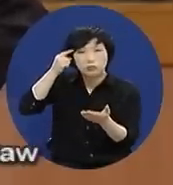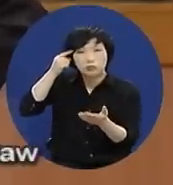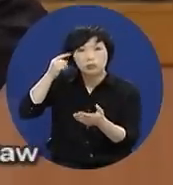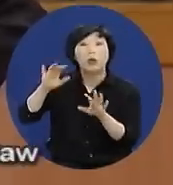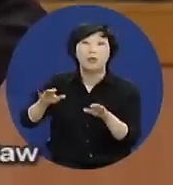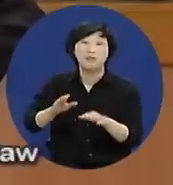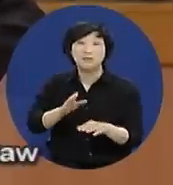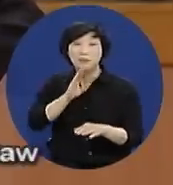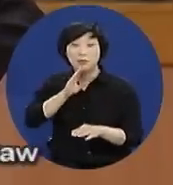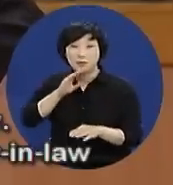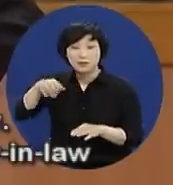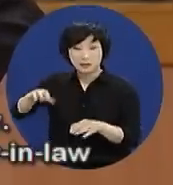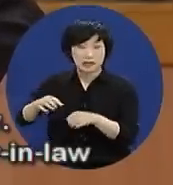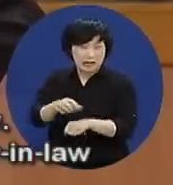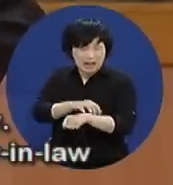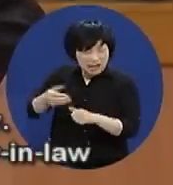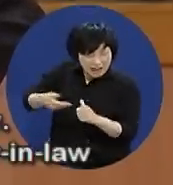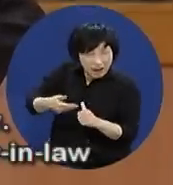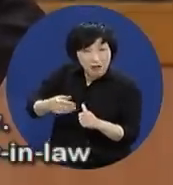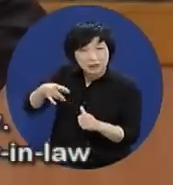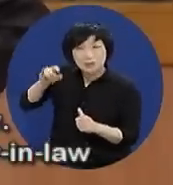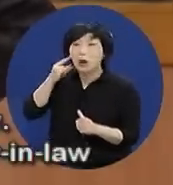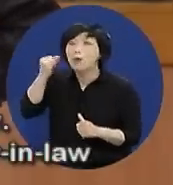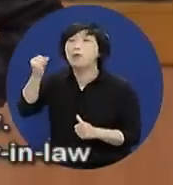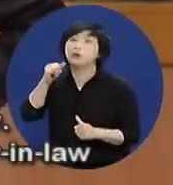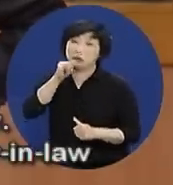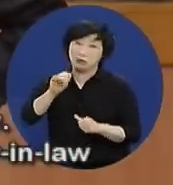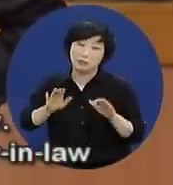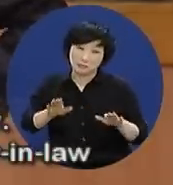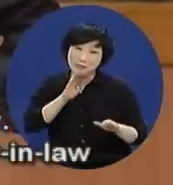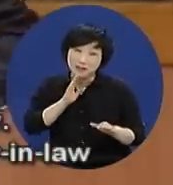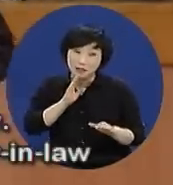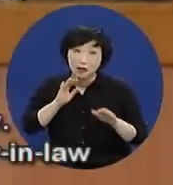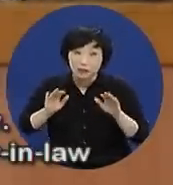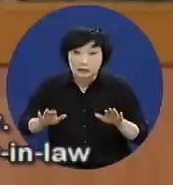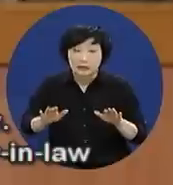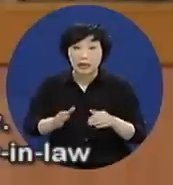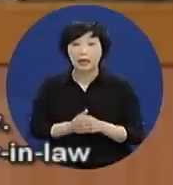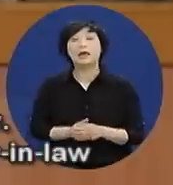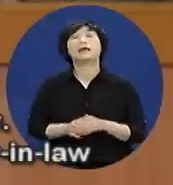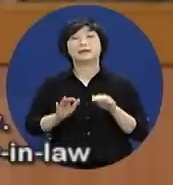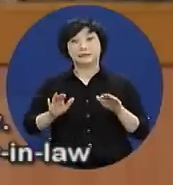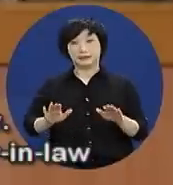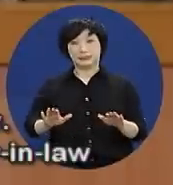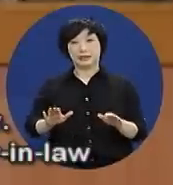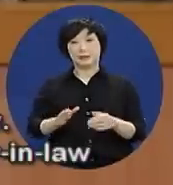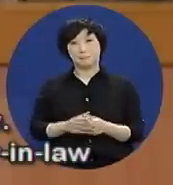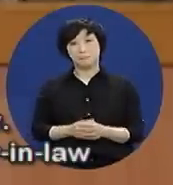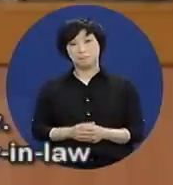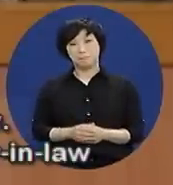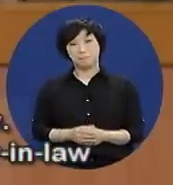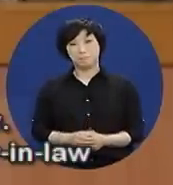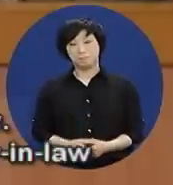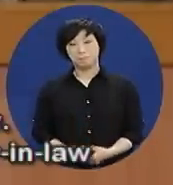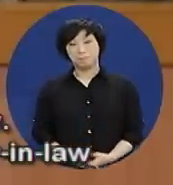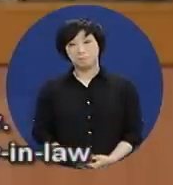かもちろん患わせる姑もいますよしかし